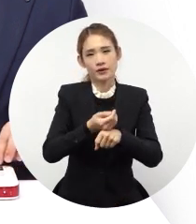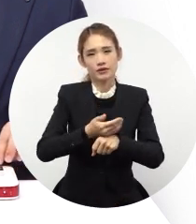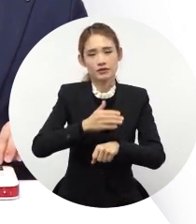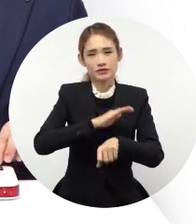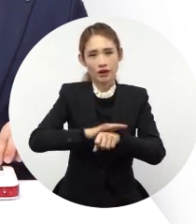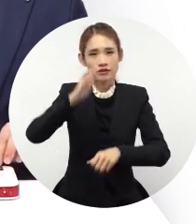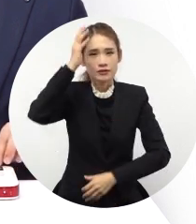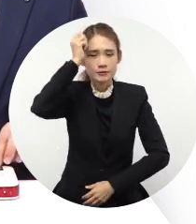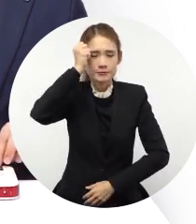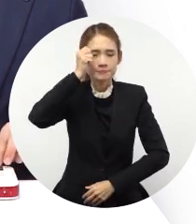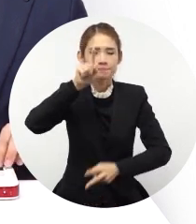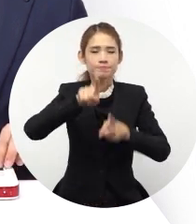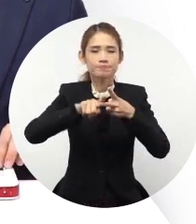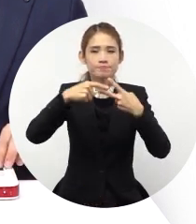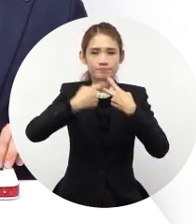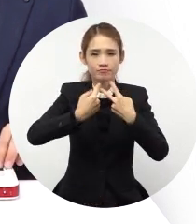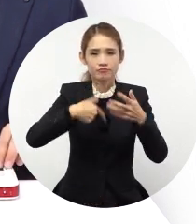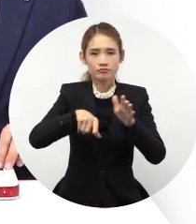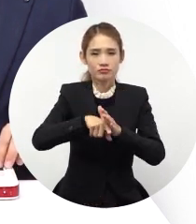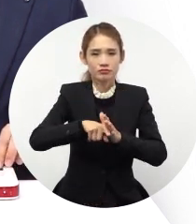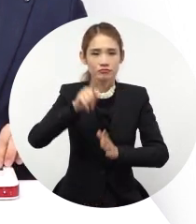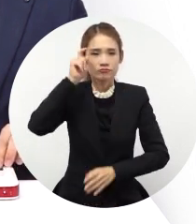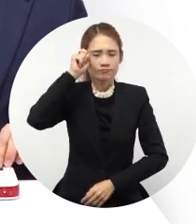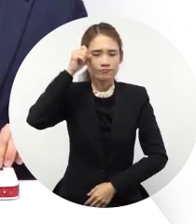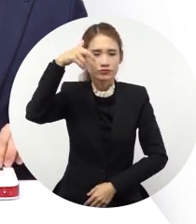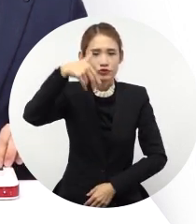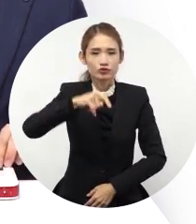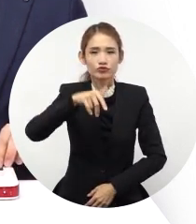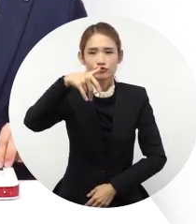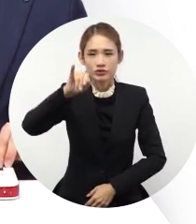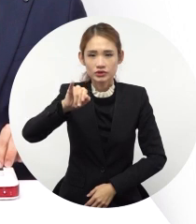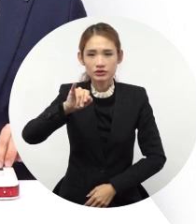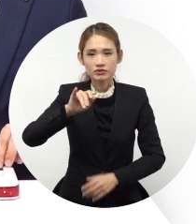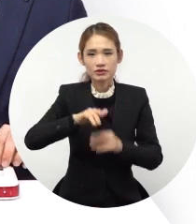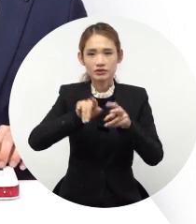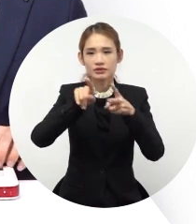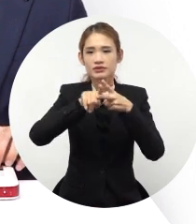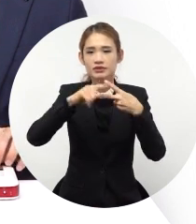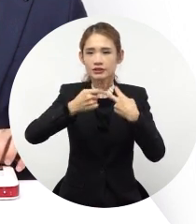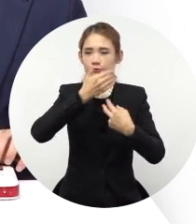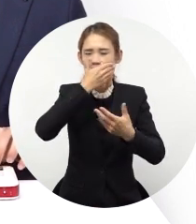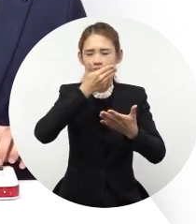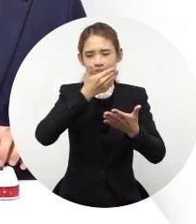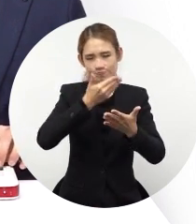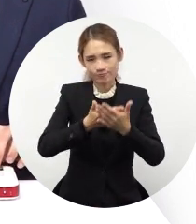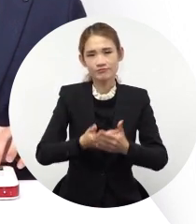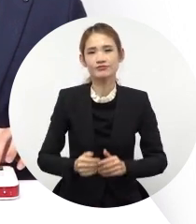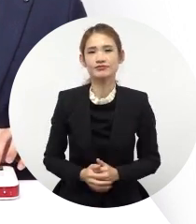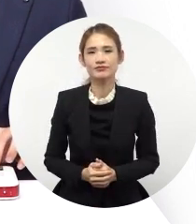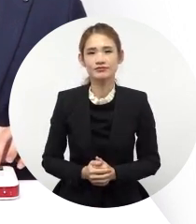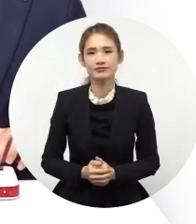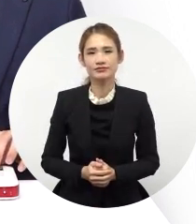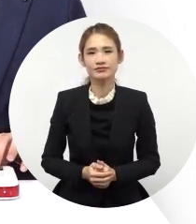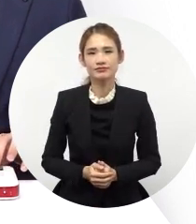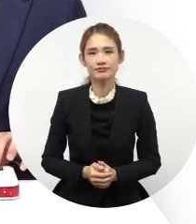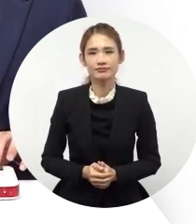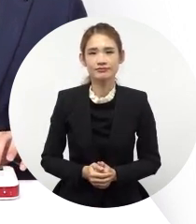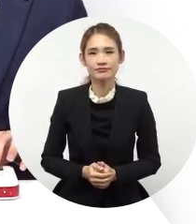잘 숙지하고 이해할 수 있도록, 숙지하다는 표현도 어렵네요. 잘 이해할 수 있도록 하는 게 매우 중요합니다.